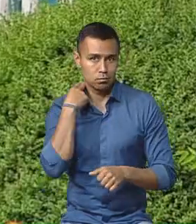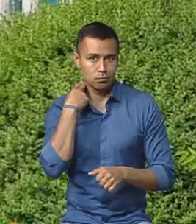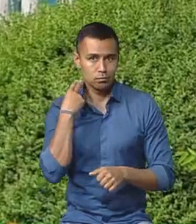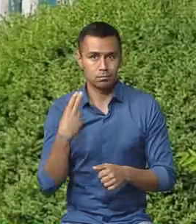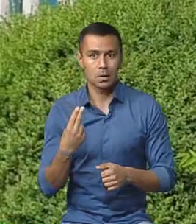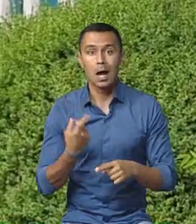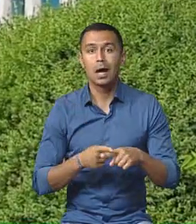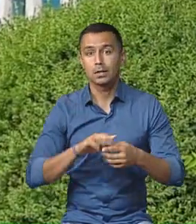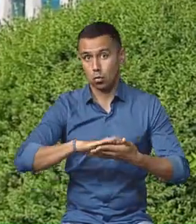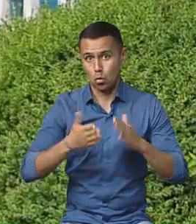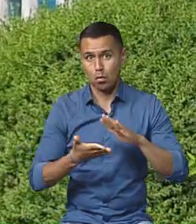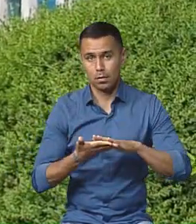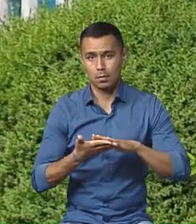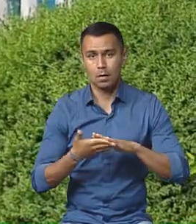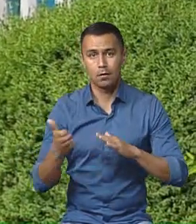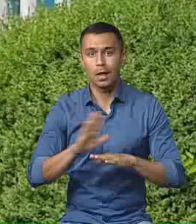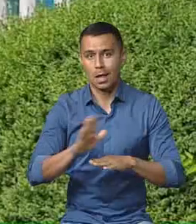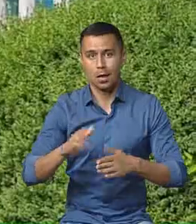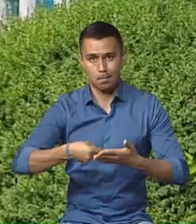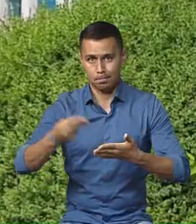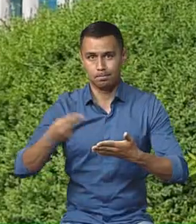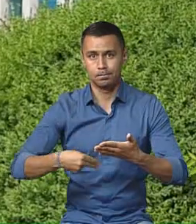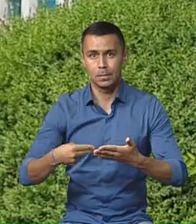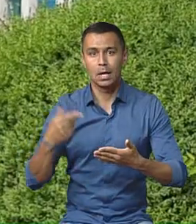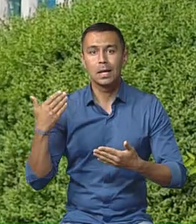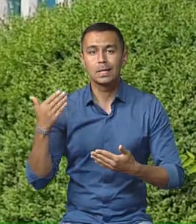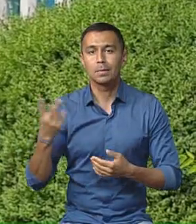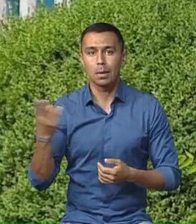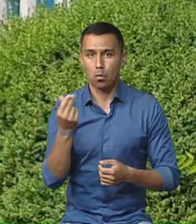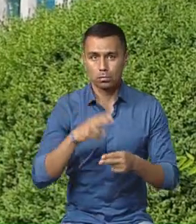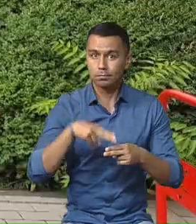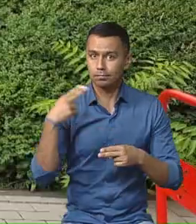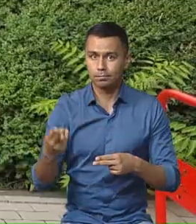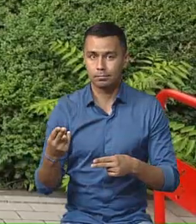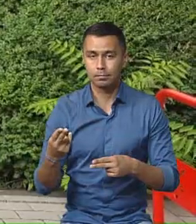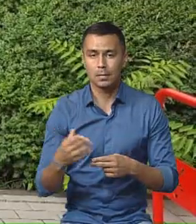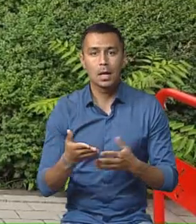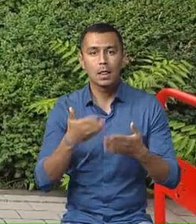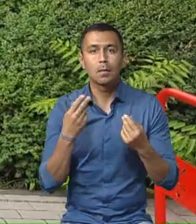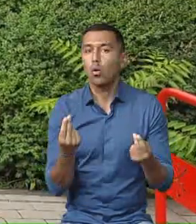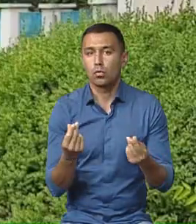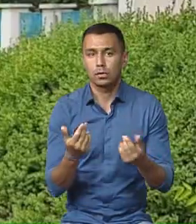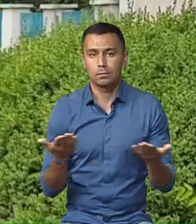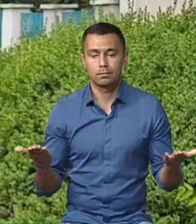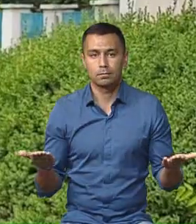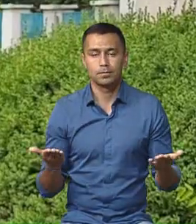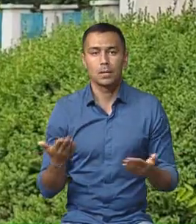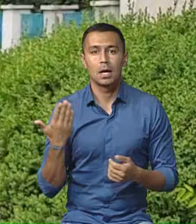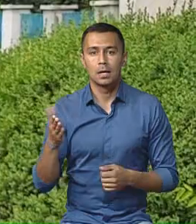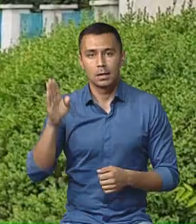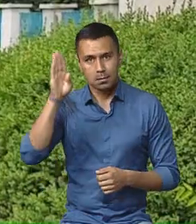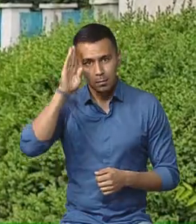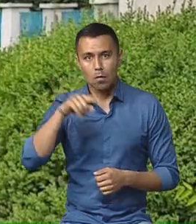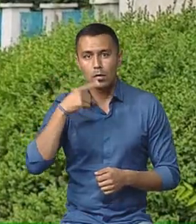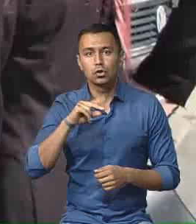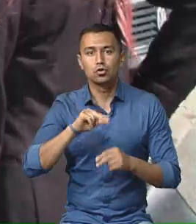А цей договір пільгові перевезення вони не укладають, бо їм треба шкодувати за них. Нема коштів. Валентин Дідик каже,